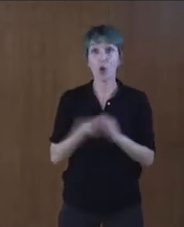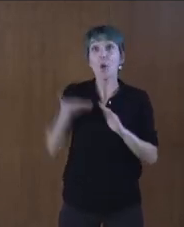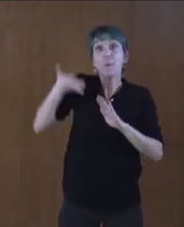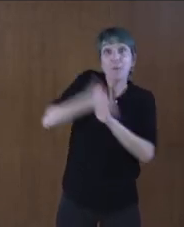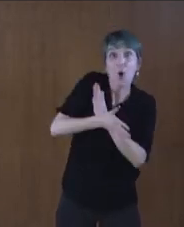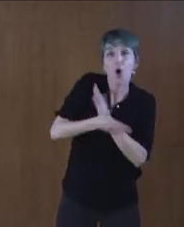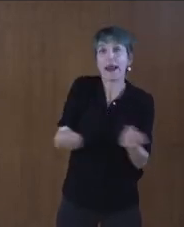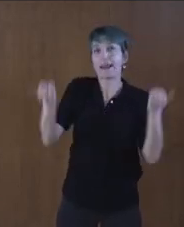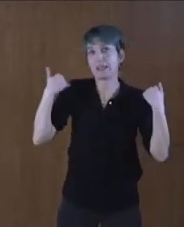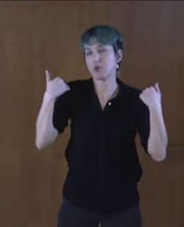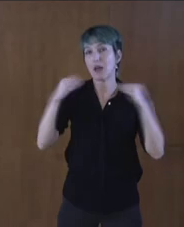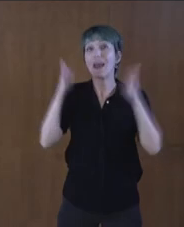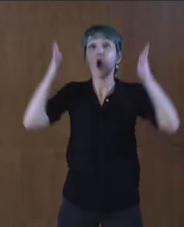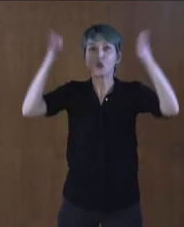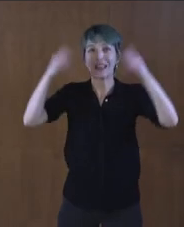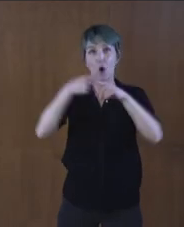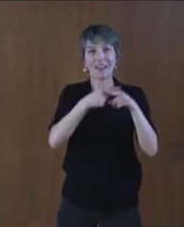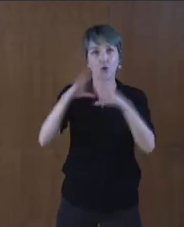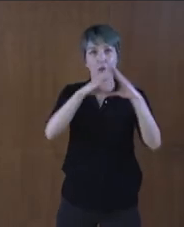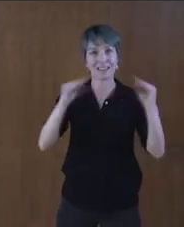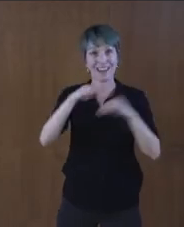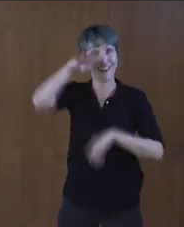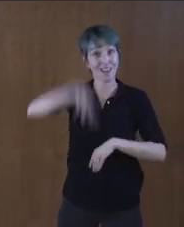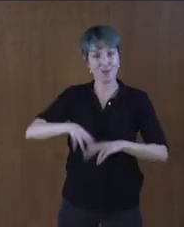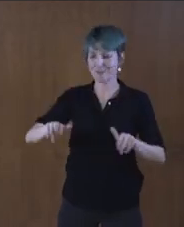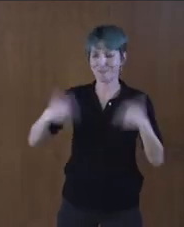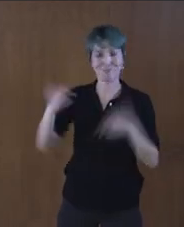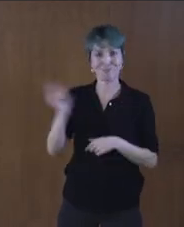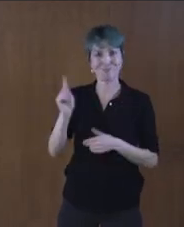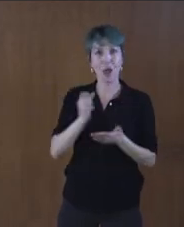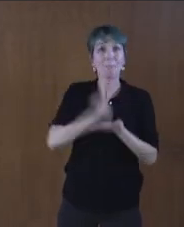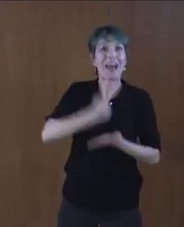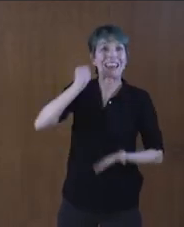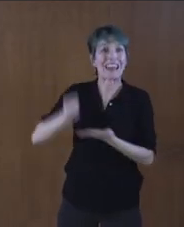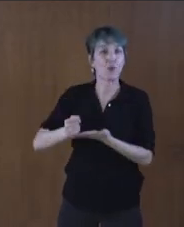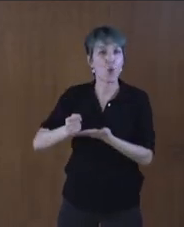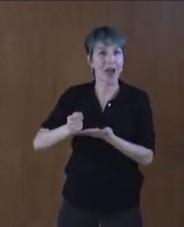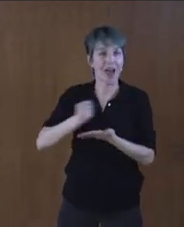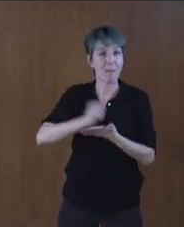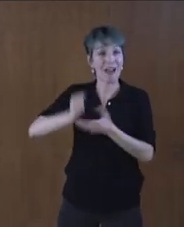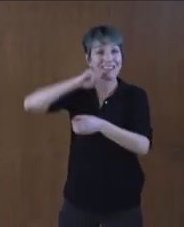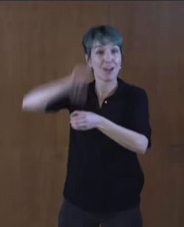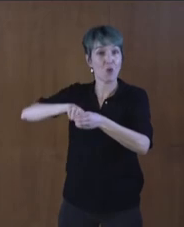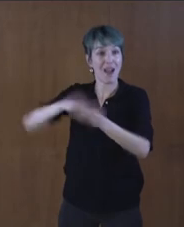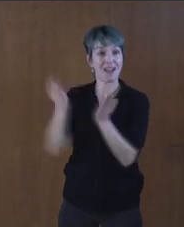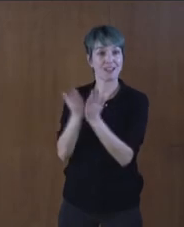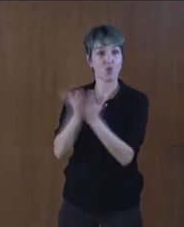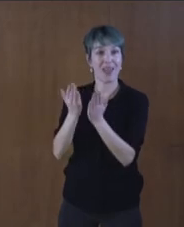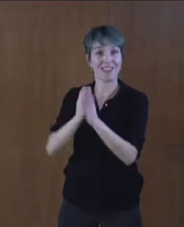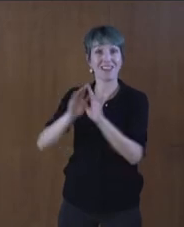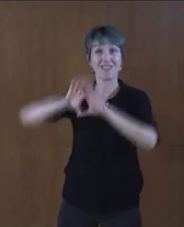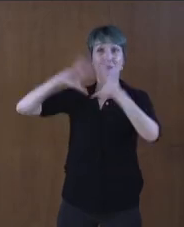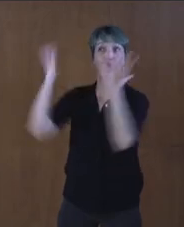del Consell Interuniversitari de Catalunya no ens permeten matricular estudiants de tot el món en els nostres estudis de